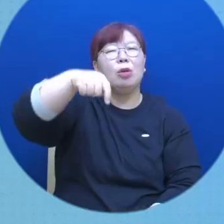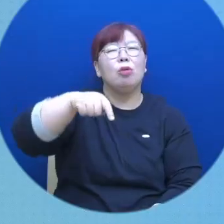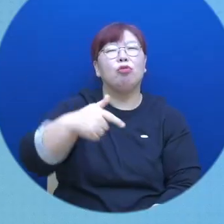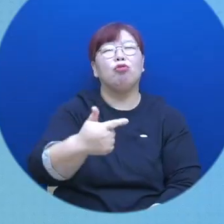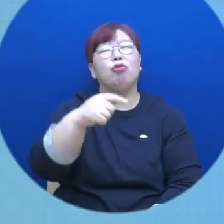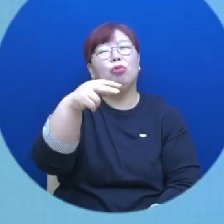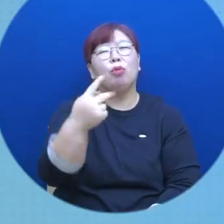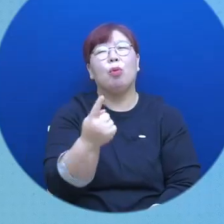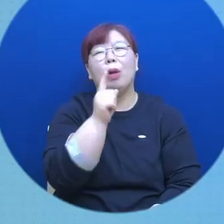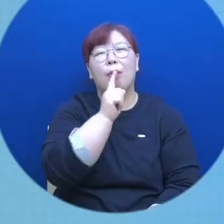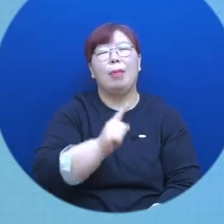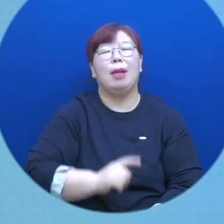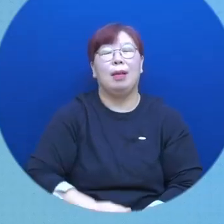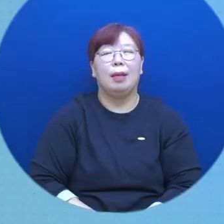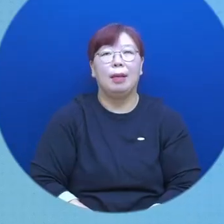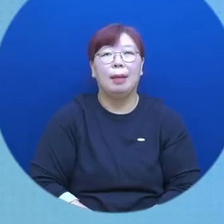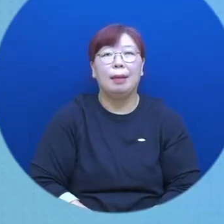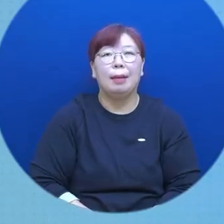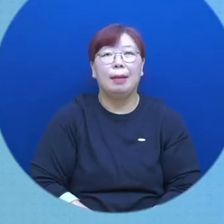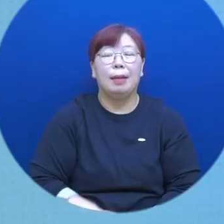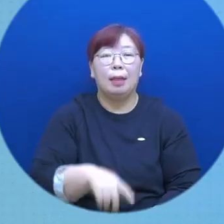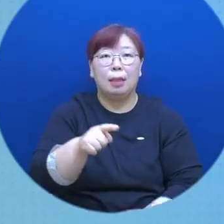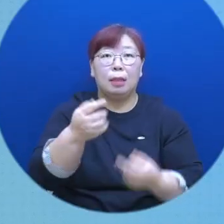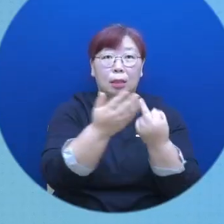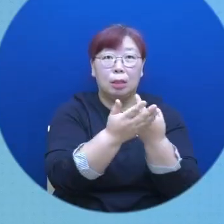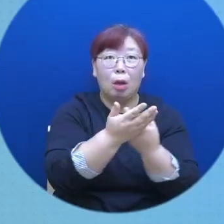군도라고 합니다. 그 섬 가운데